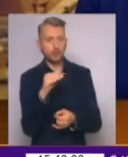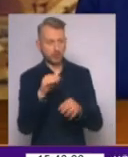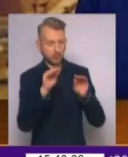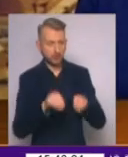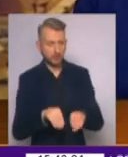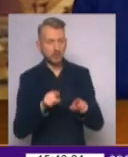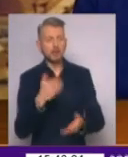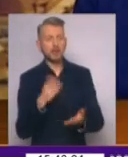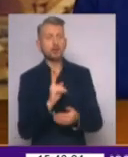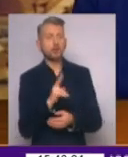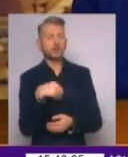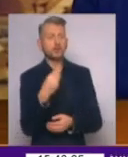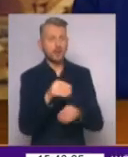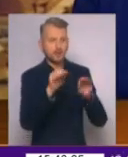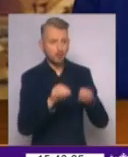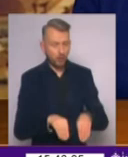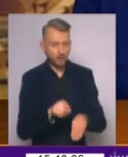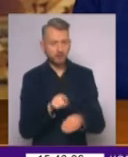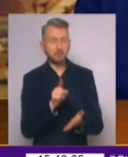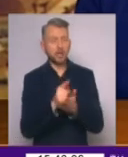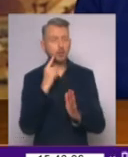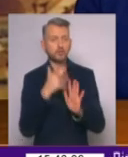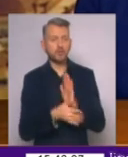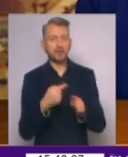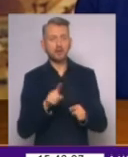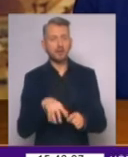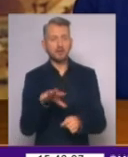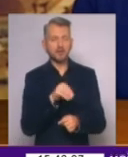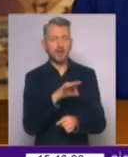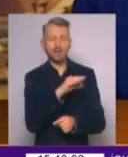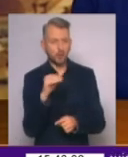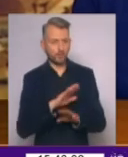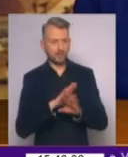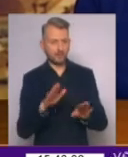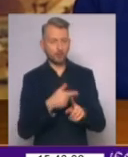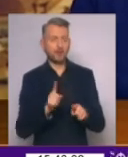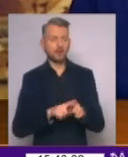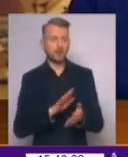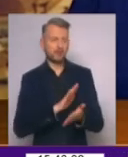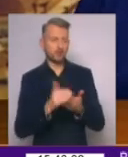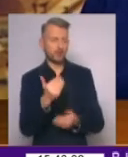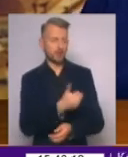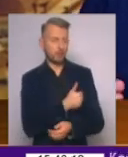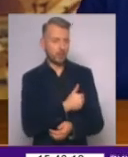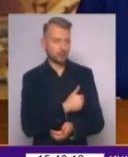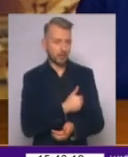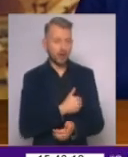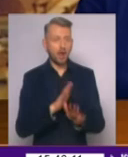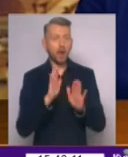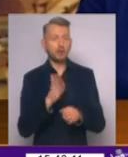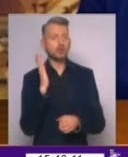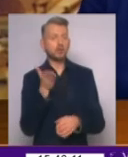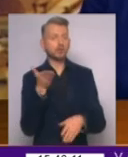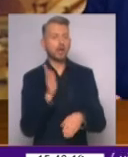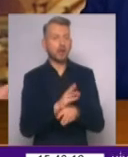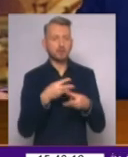якщо хтось дасть вам заповнити, то ви маєте розуміти, що це все є неофіційно. Це так, ваші просто побажання. А як тільки вийде наказ